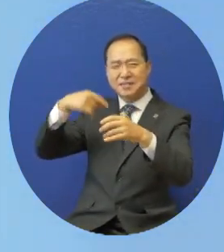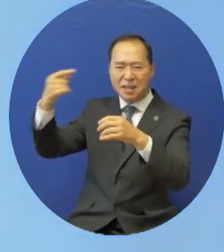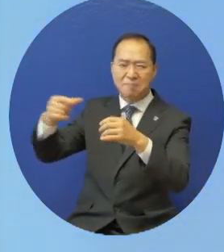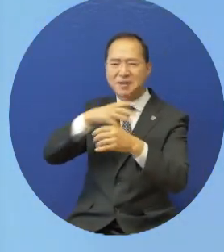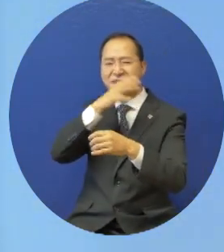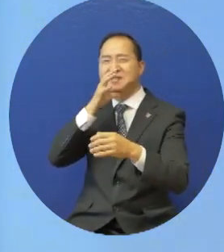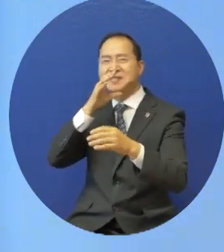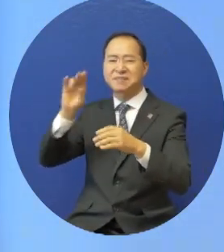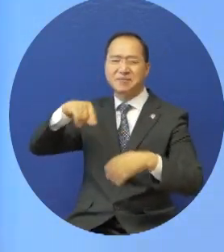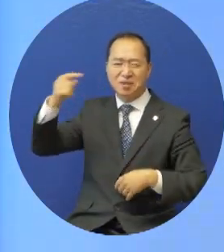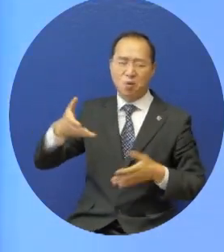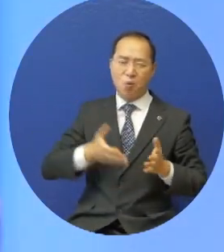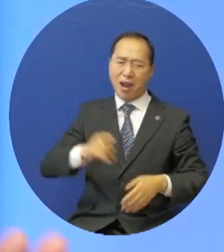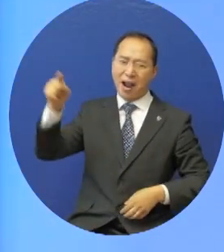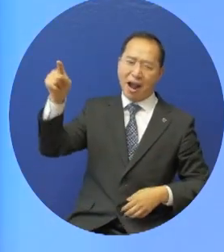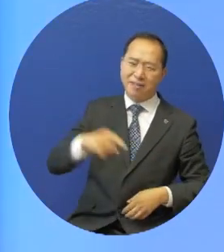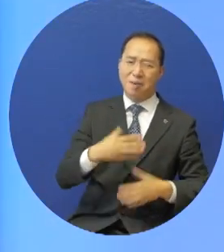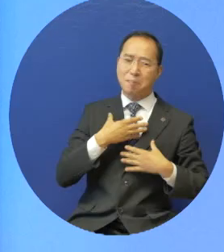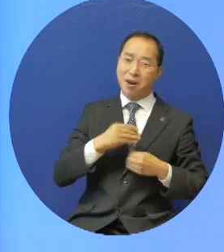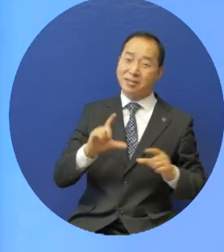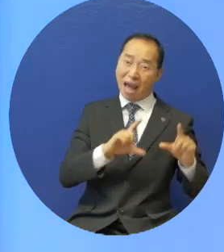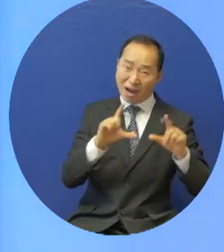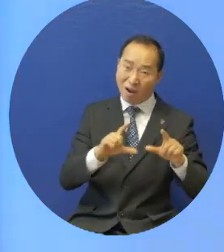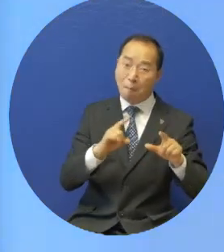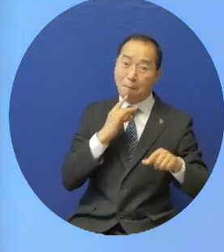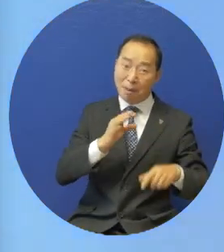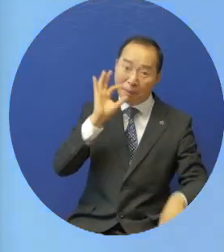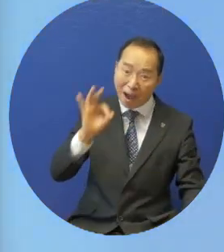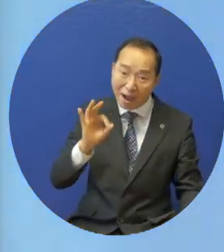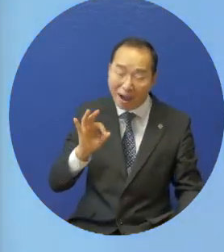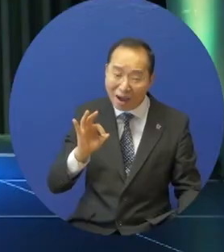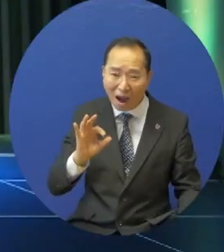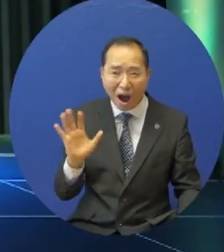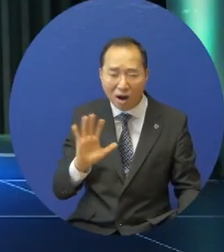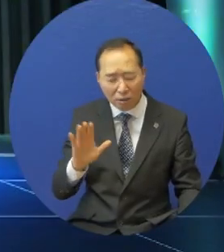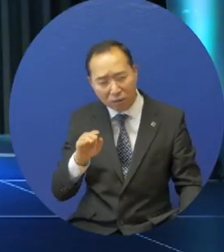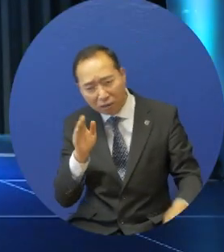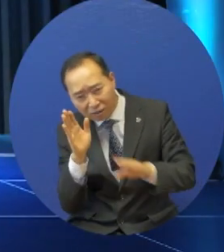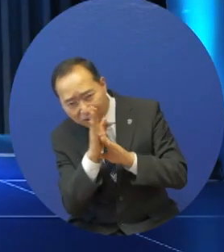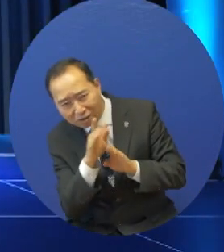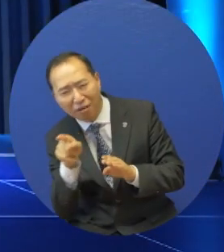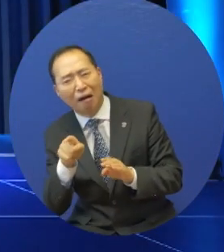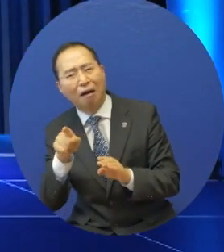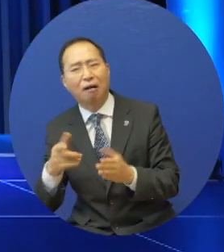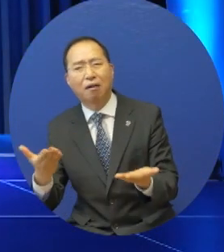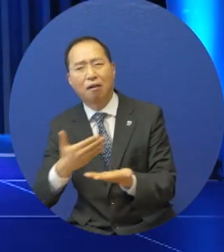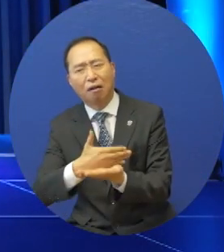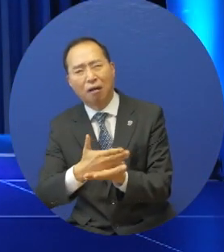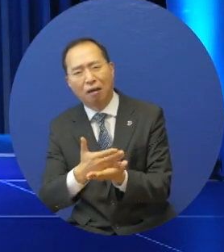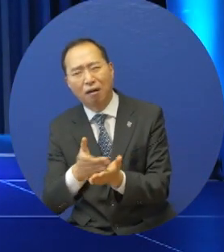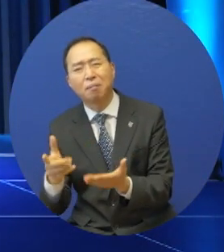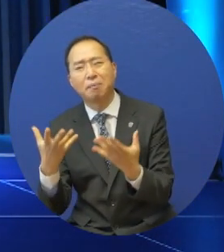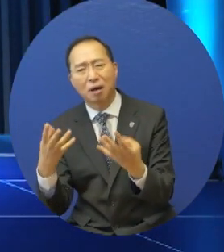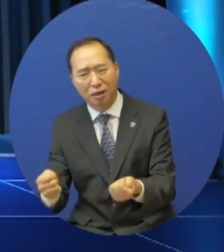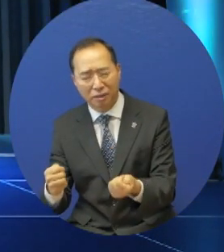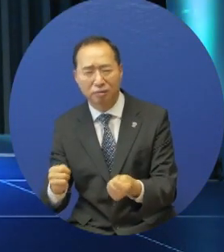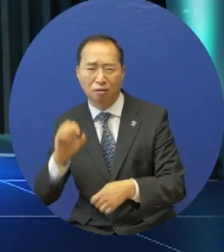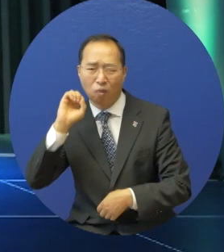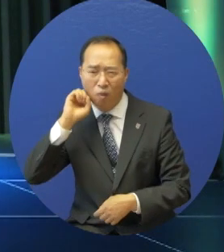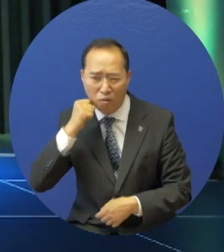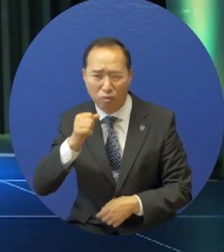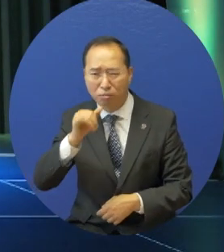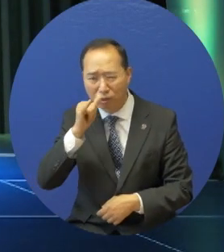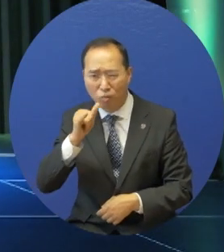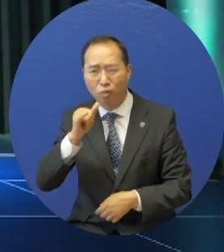나이가 들어서 고향으로 은퇴해서 편안하게 사는 것, 네. 이것만 생각을 하겠지만 지금과 같은 다양한 분야에서 다양하게 그리고